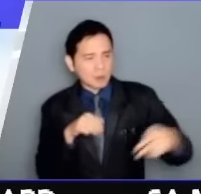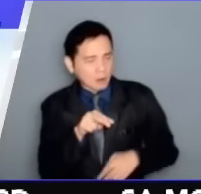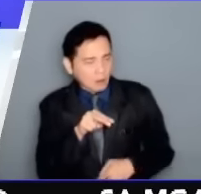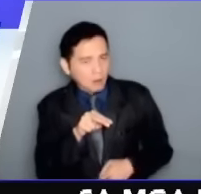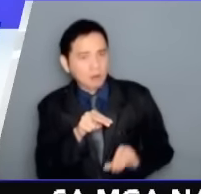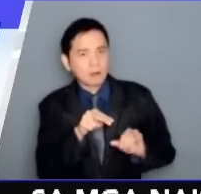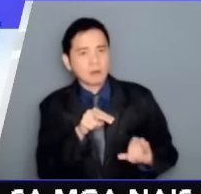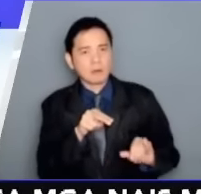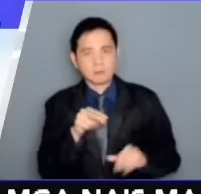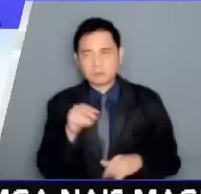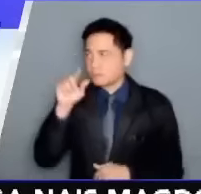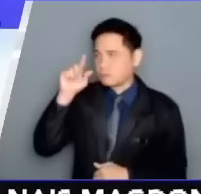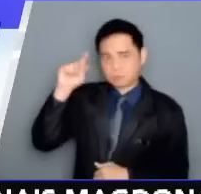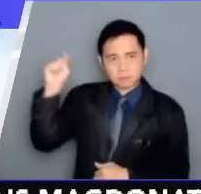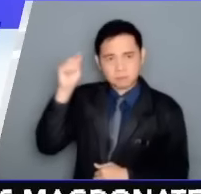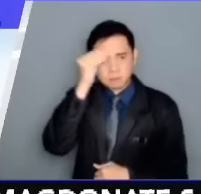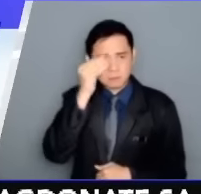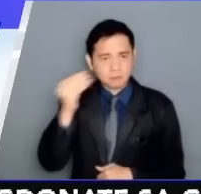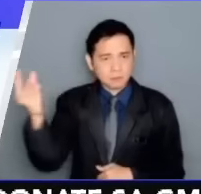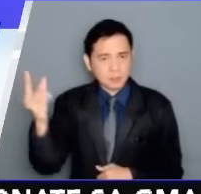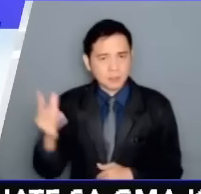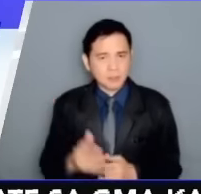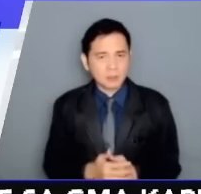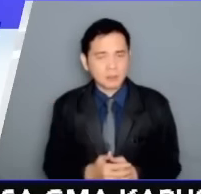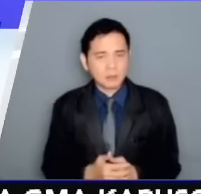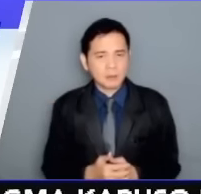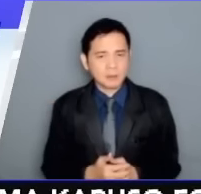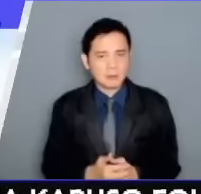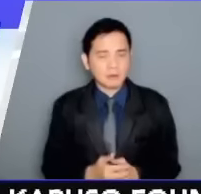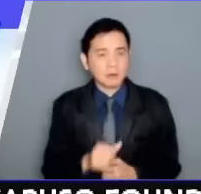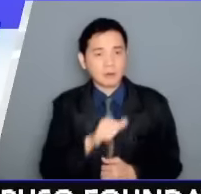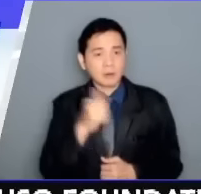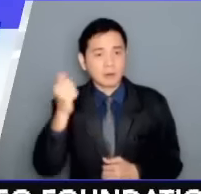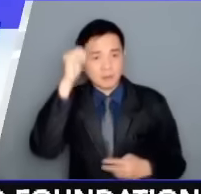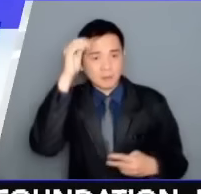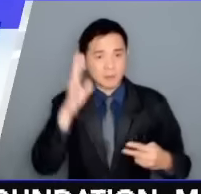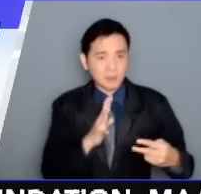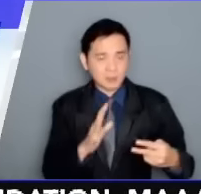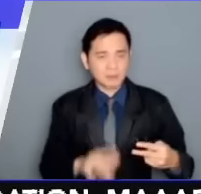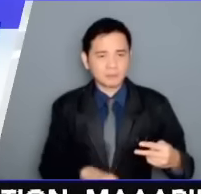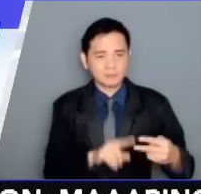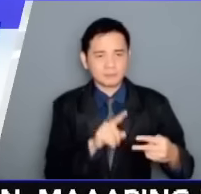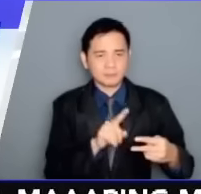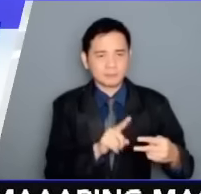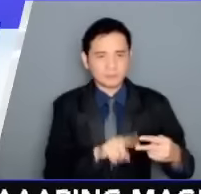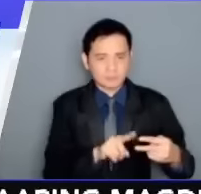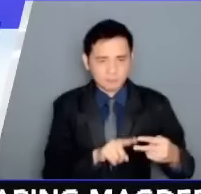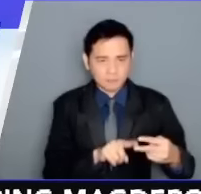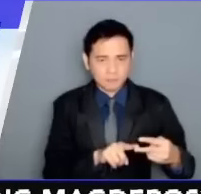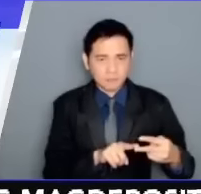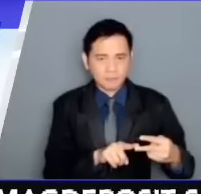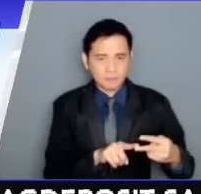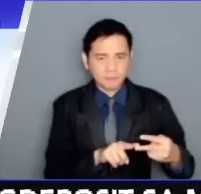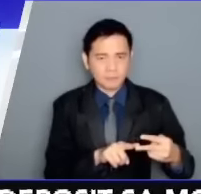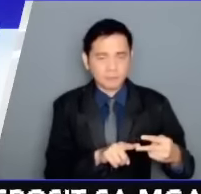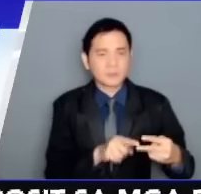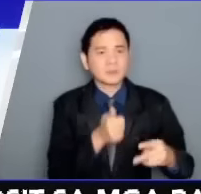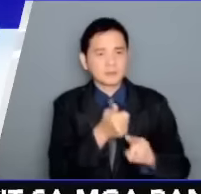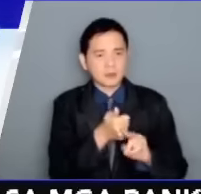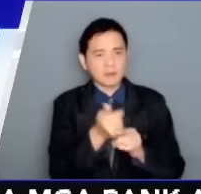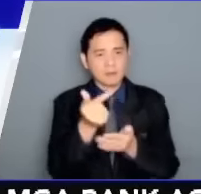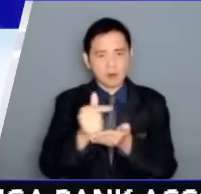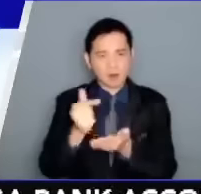po sa ano sa sa yung lalaki tagpuan rin kanina Nakita po siya na nangangalakal at saka nagreport rin siya sa